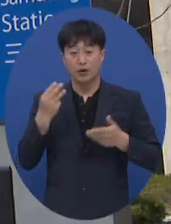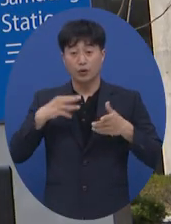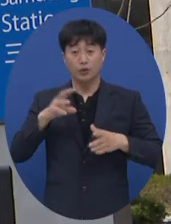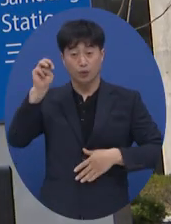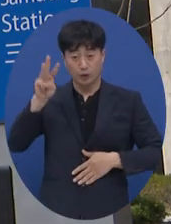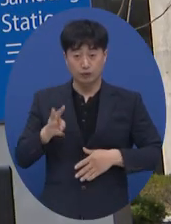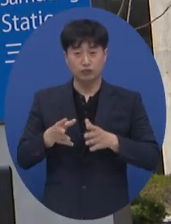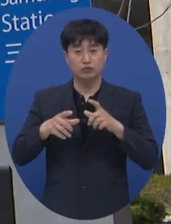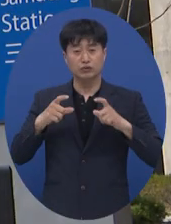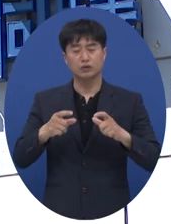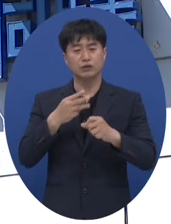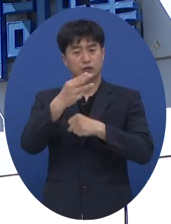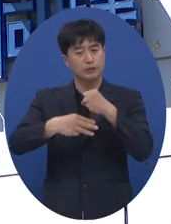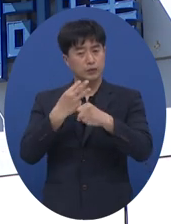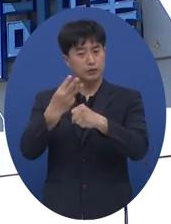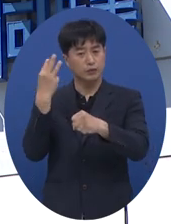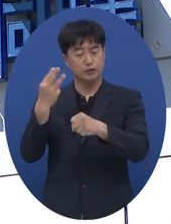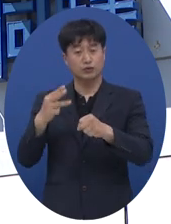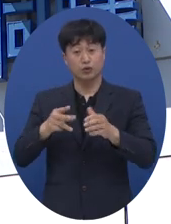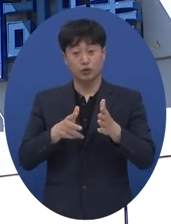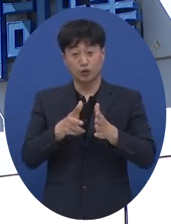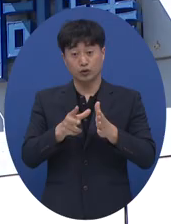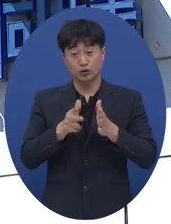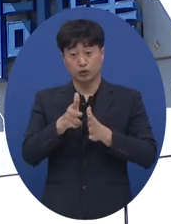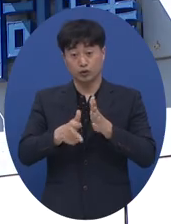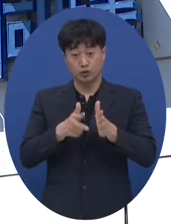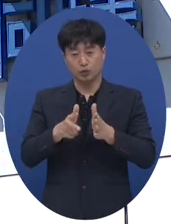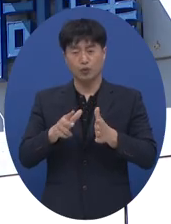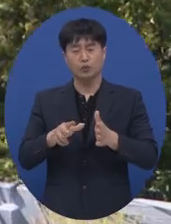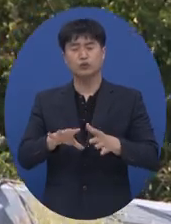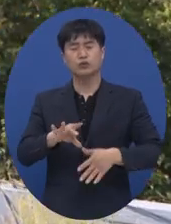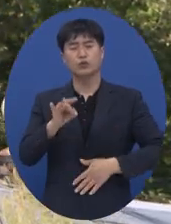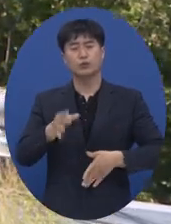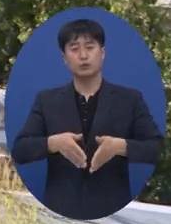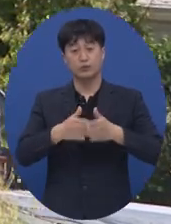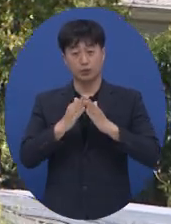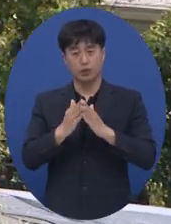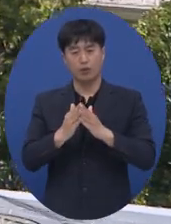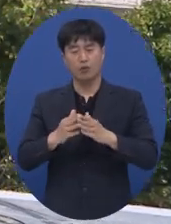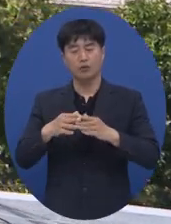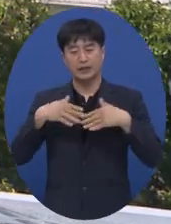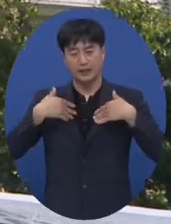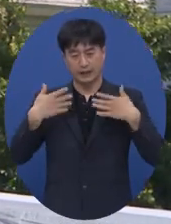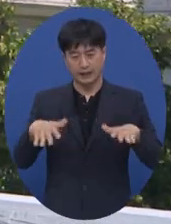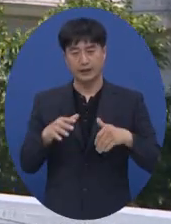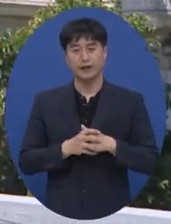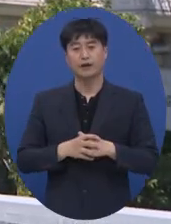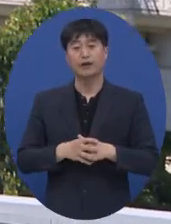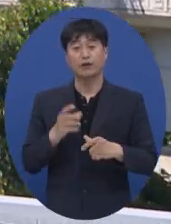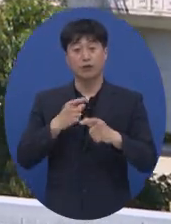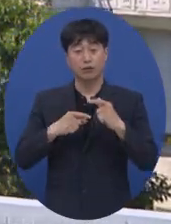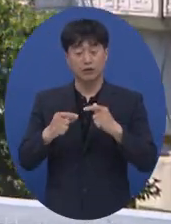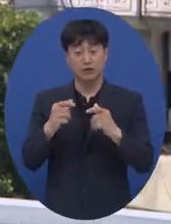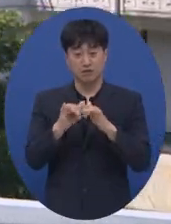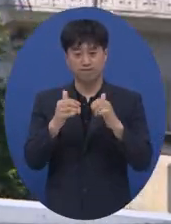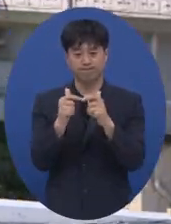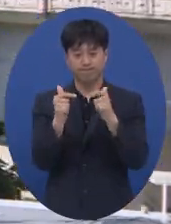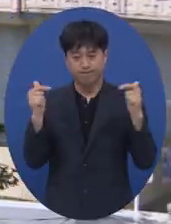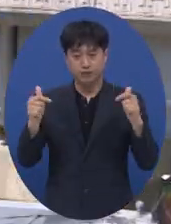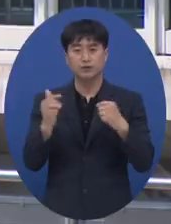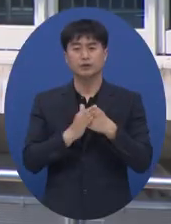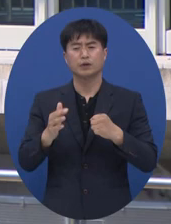경기도 광주 지역은 3년 전 철도 노선이 처음 신설될 정도로 철도망이 열악한 상황입니다. 더욱이 인구가 급증하는